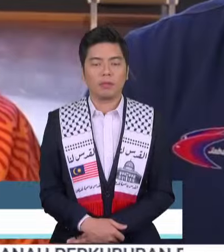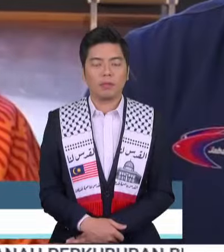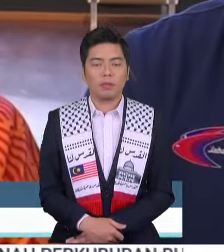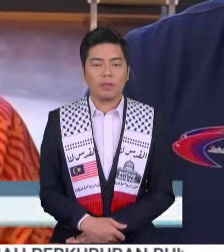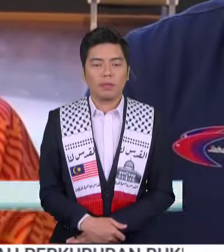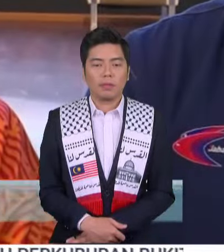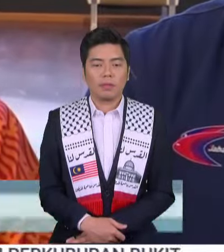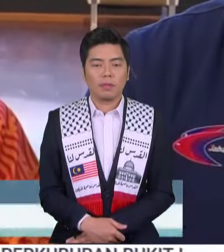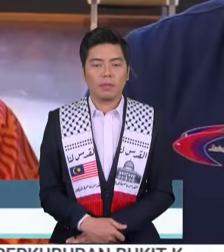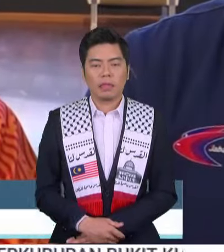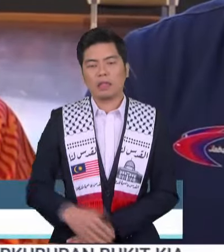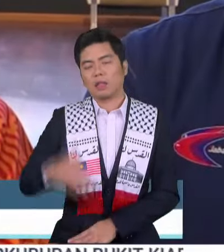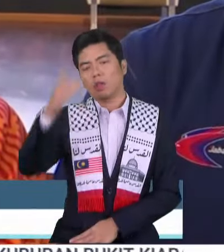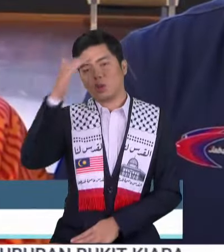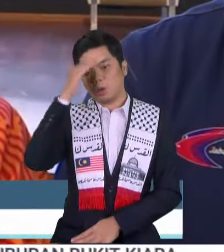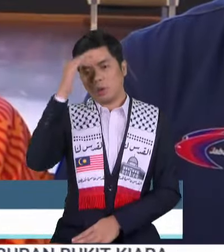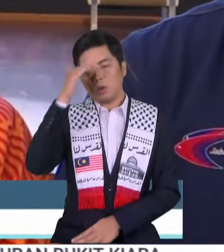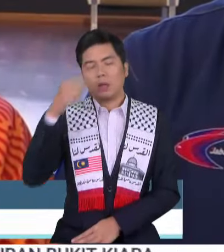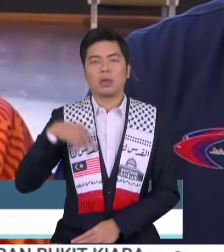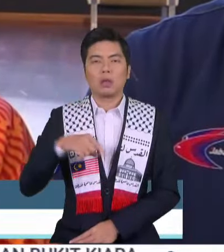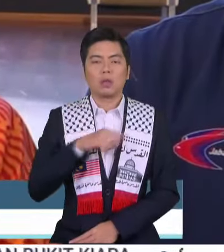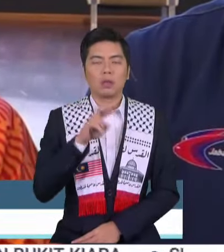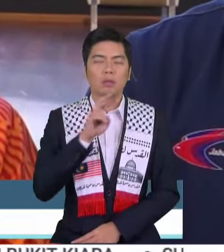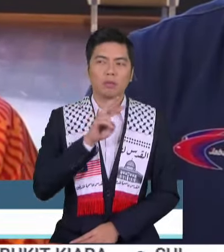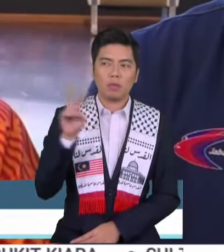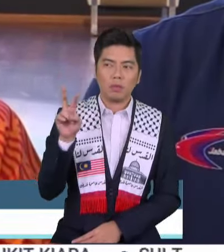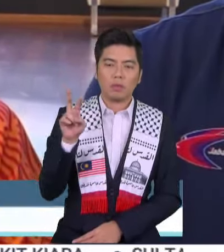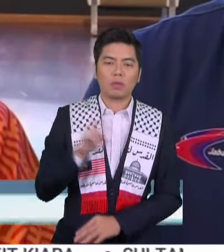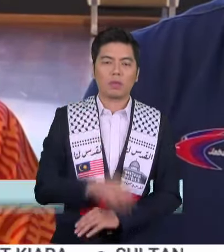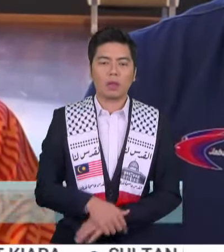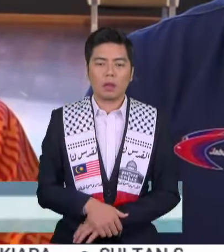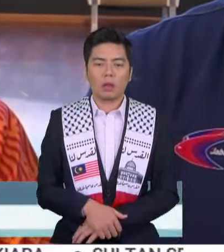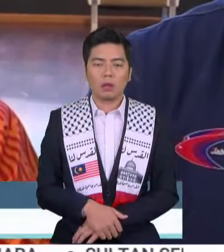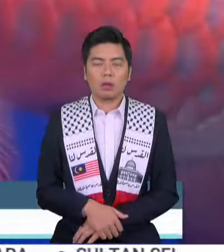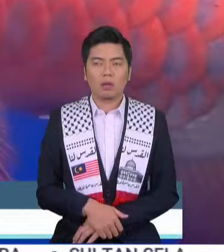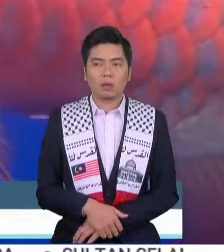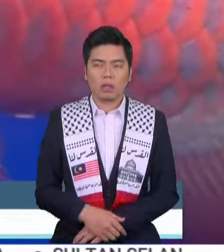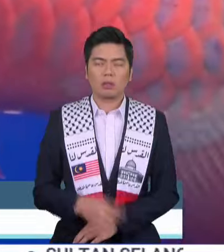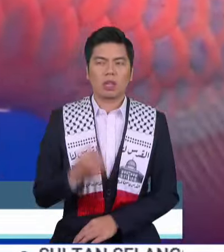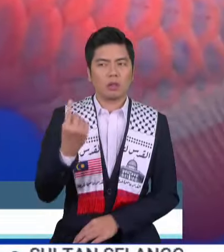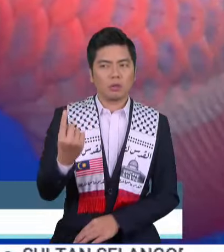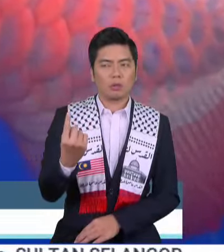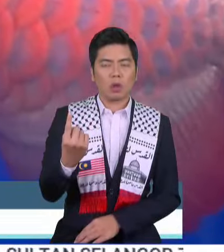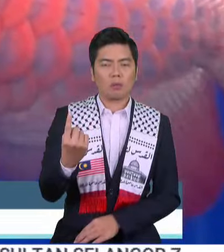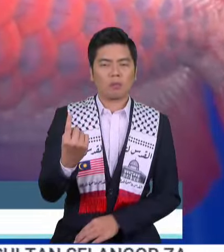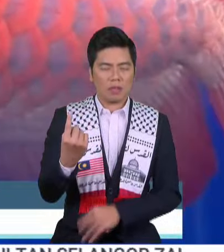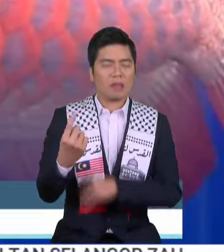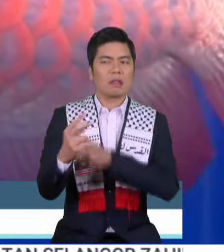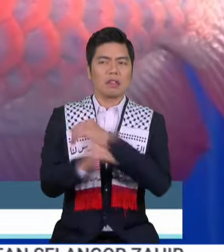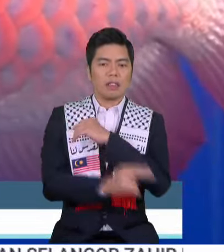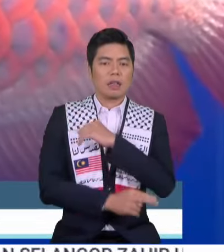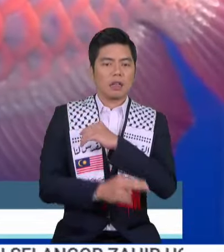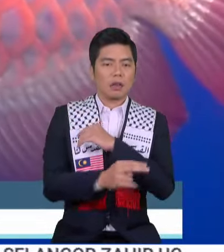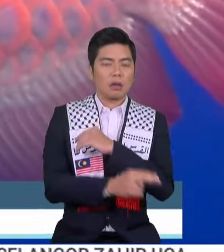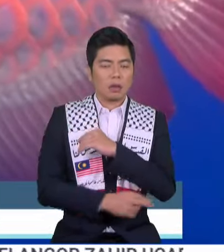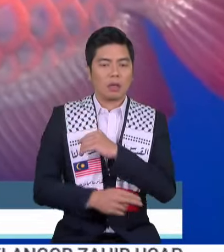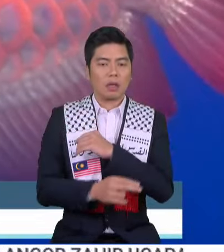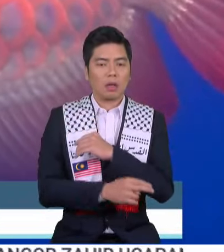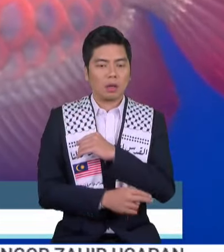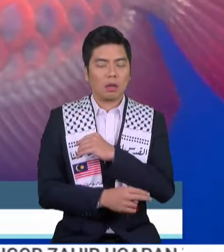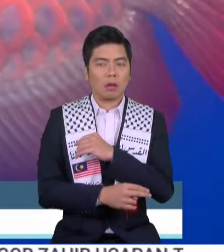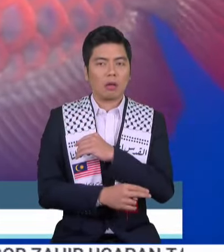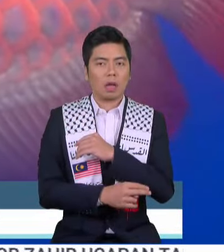Dan Johor ni kalau kita tengok dia adalah apa ni, satu negeri yang mana sangat